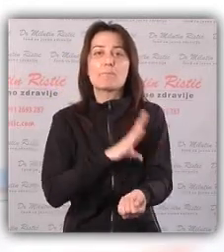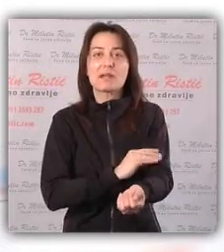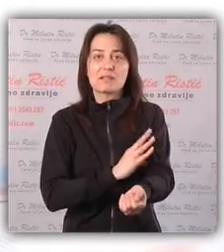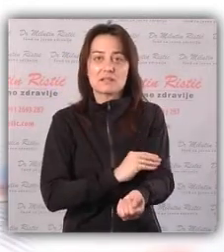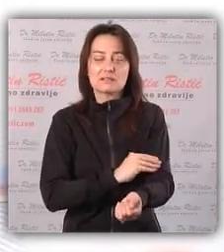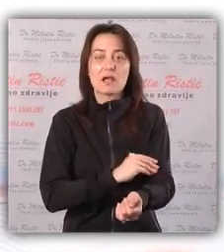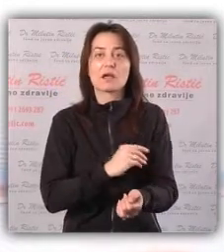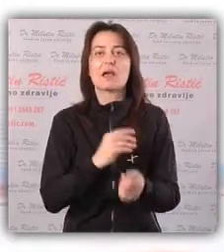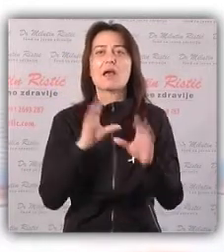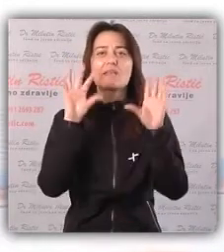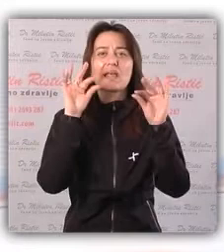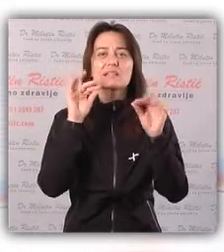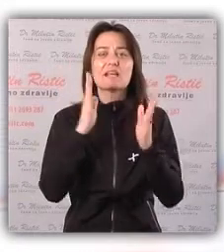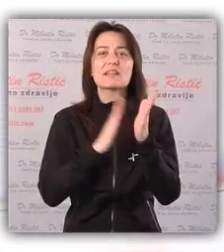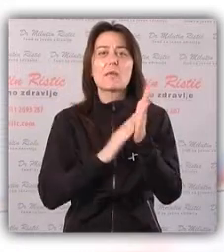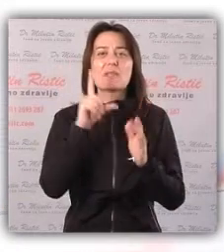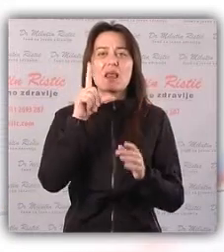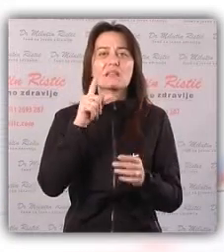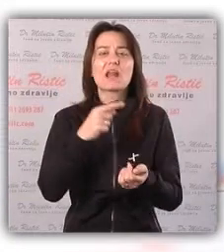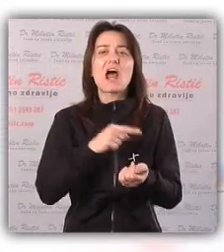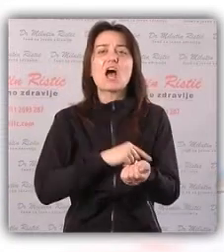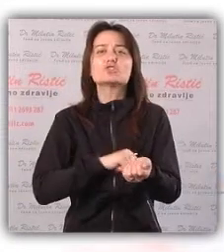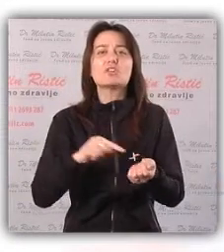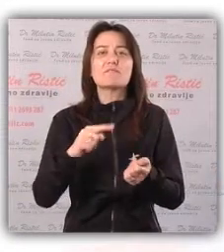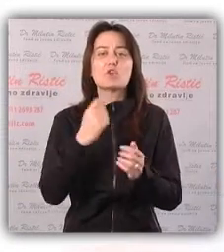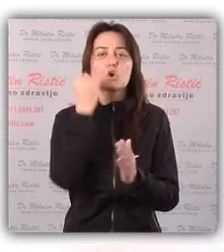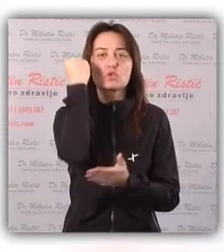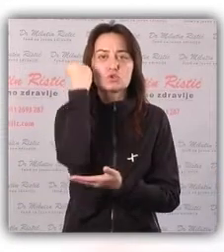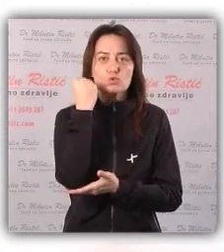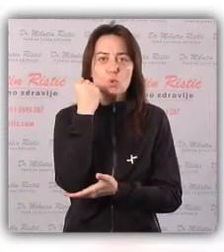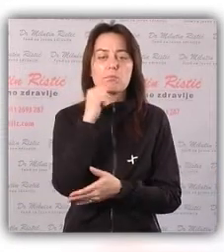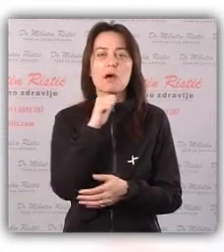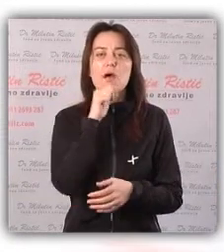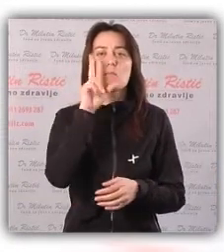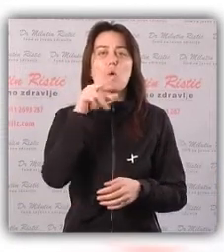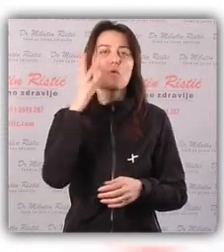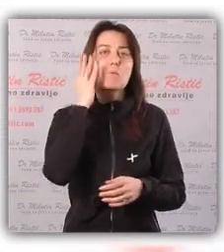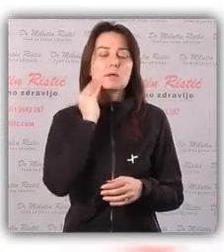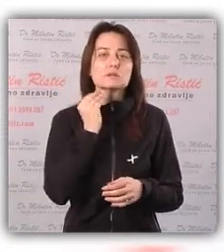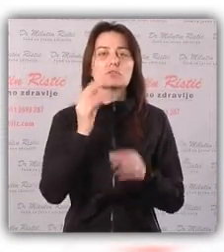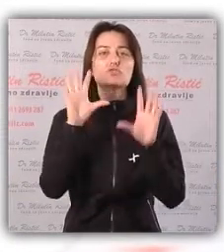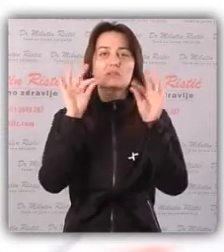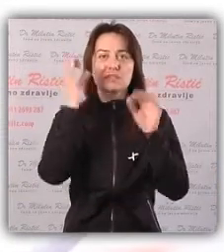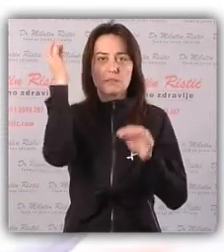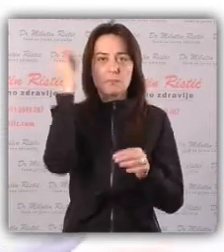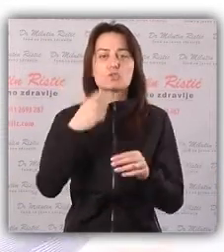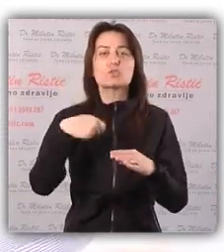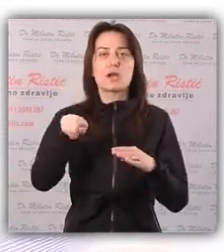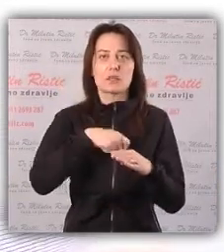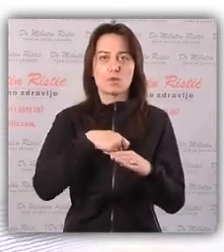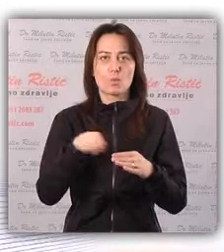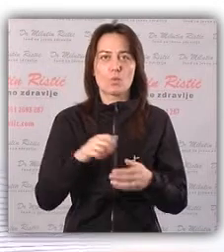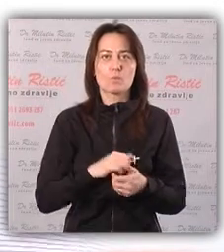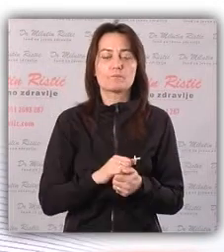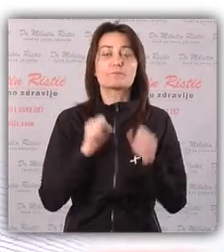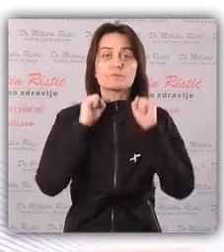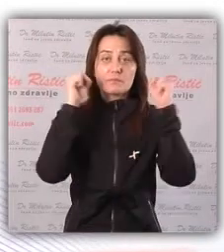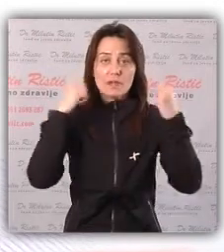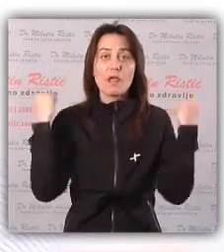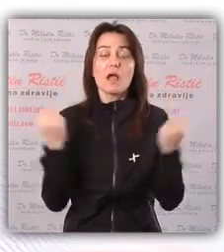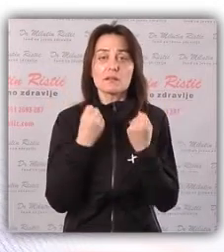redukuju krvni pritisak za otprilike 10 mm živinog stuba i mogu da redukuju holesterol za nekih